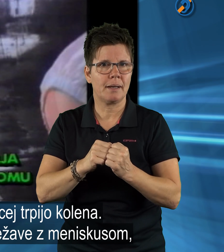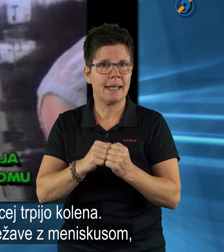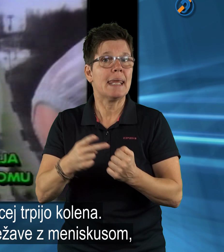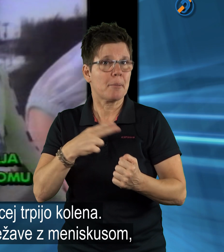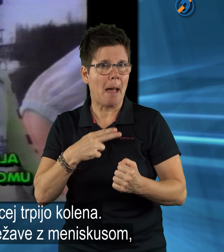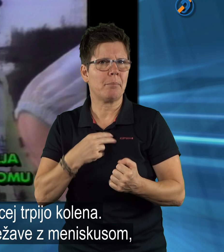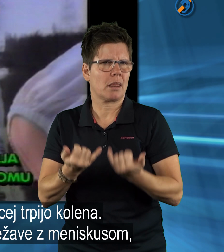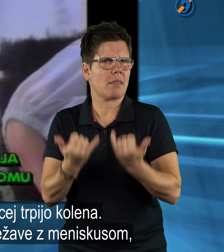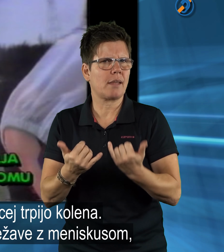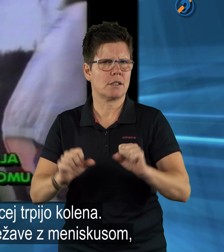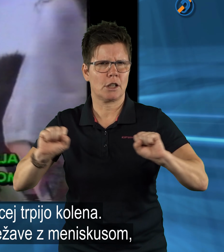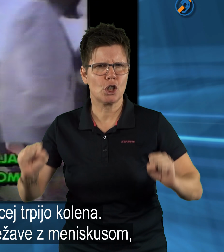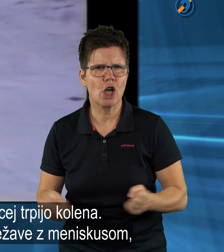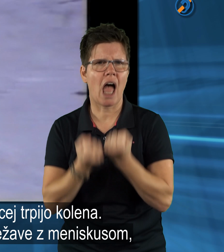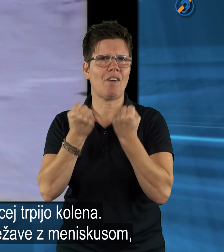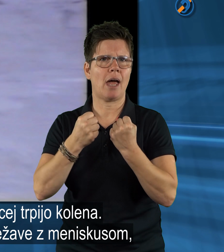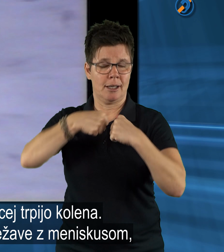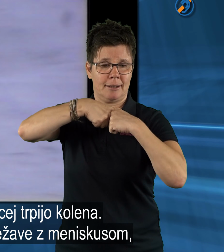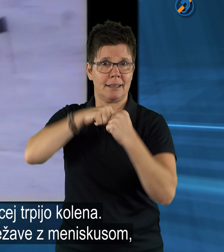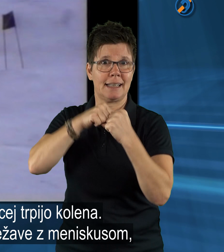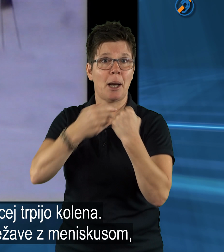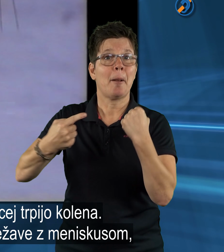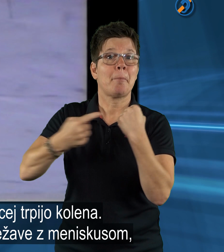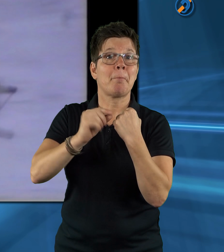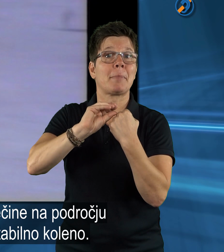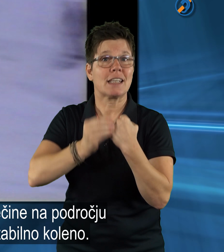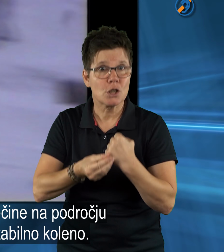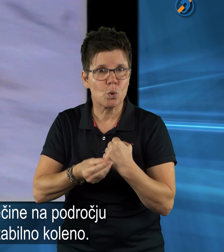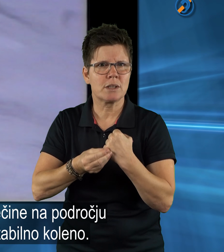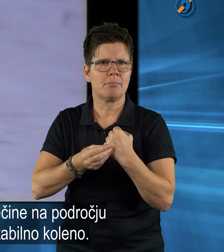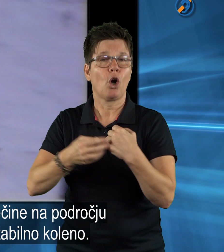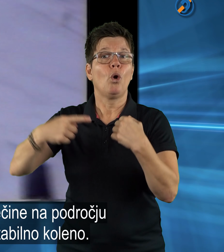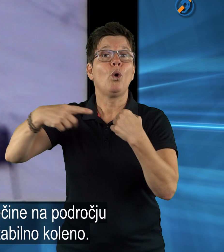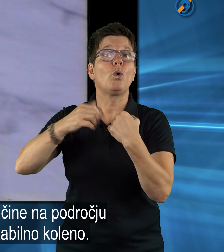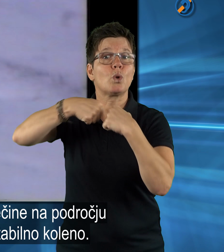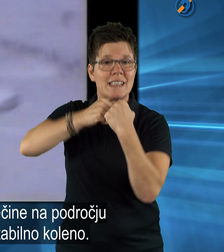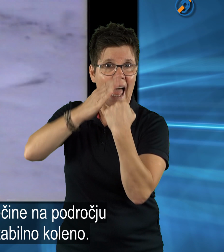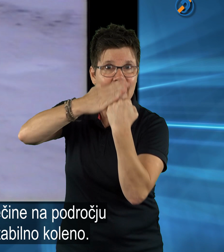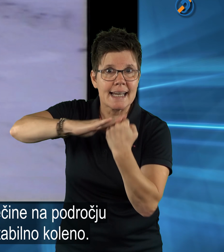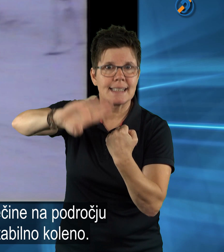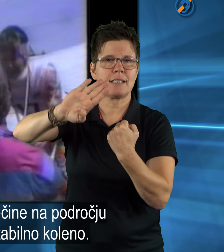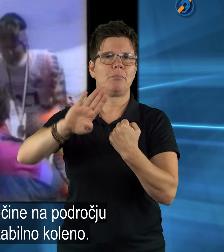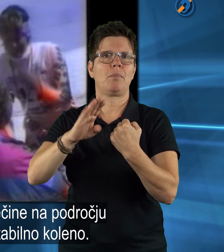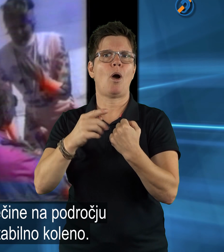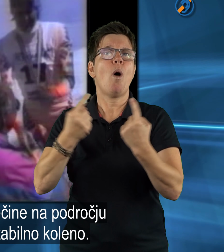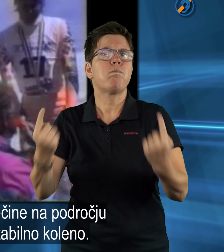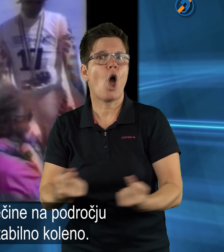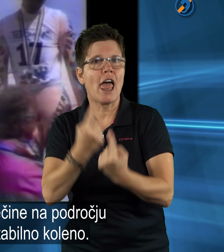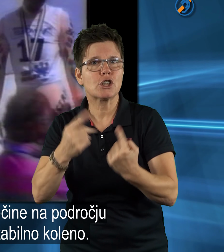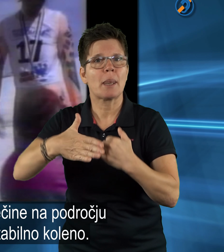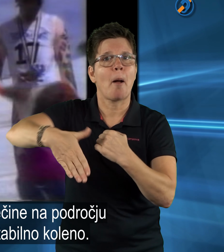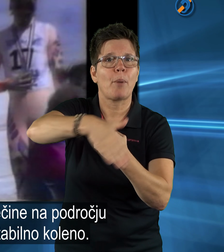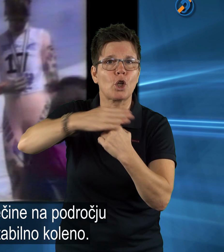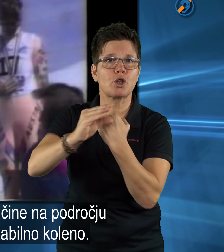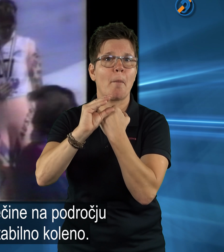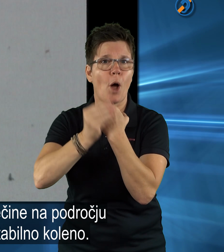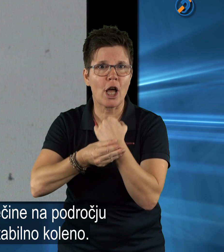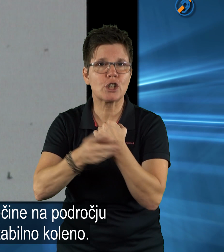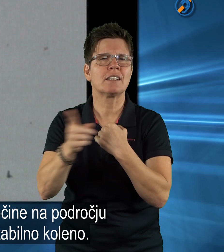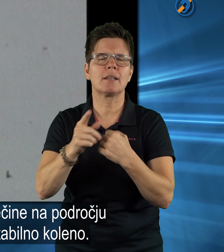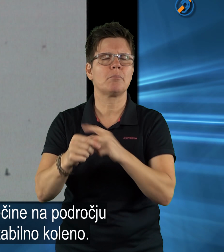Tudi jaz imam danes težave z meniskusom, z hrustancem, bolečine na področju pogačice in nestabilno